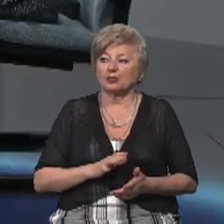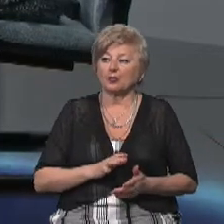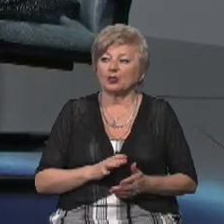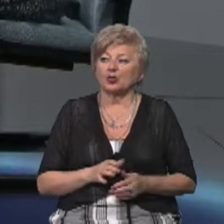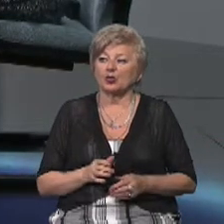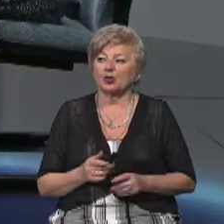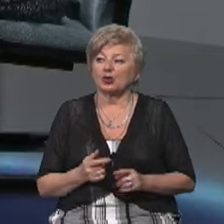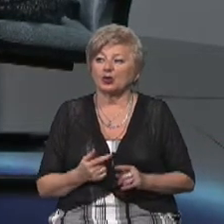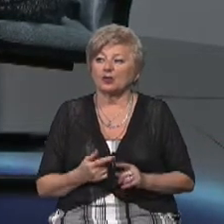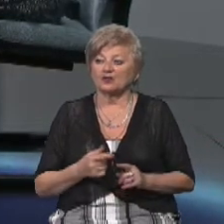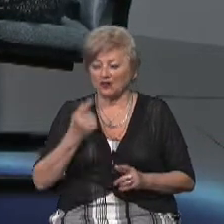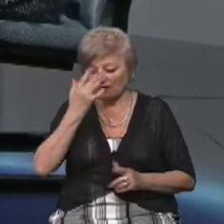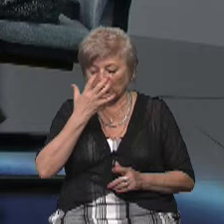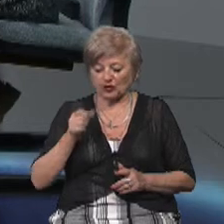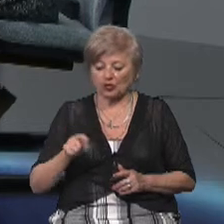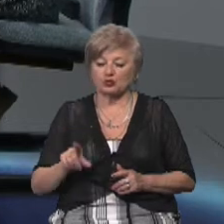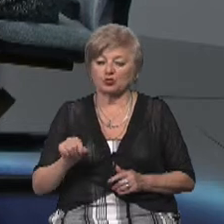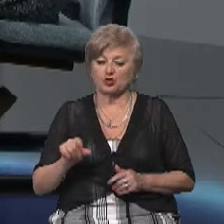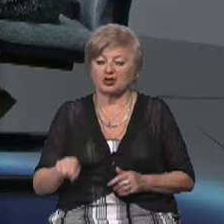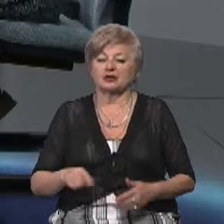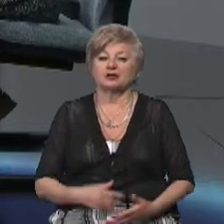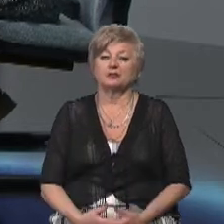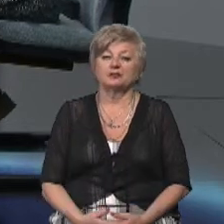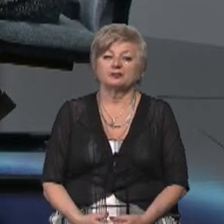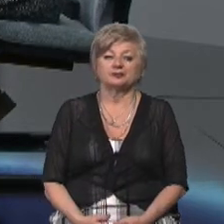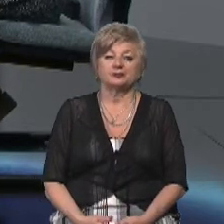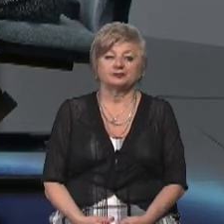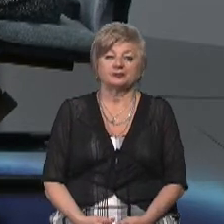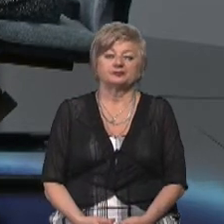Бурці. Це в ніч на цей понеділок, 12 число. Прошу.